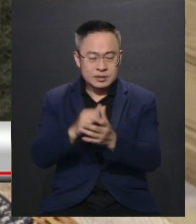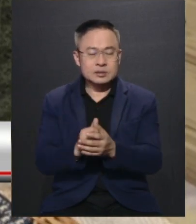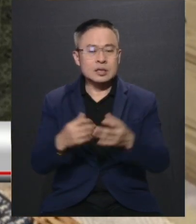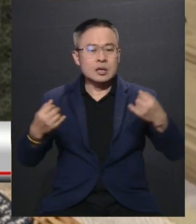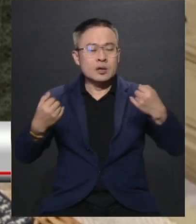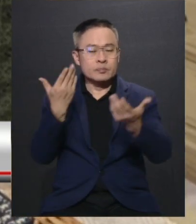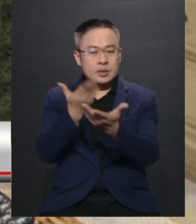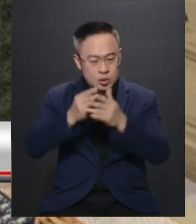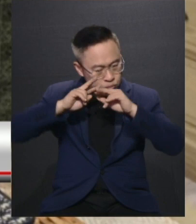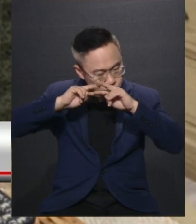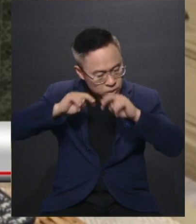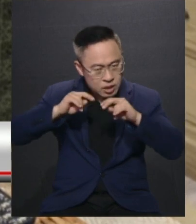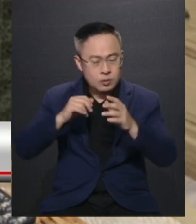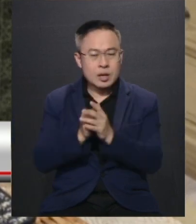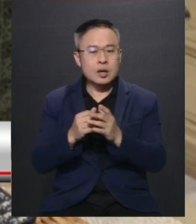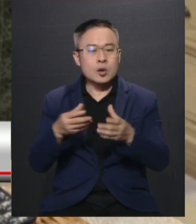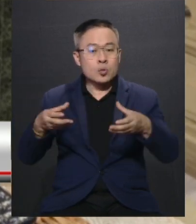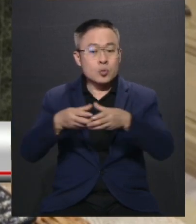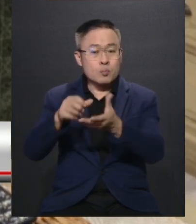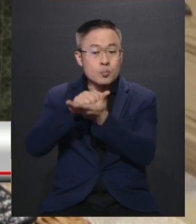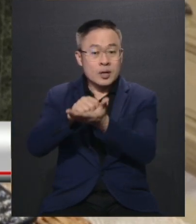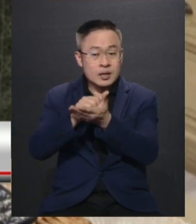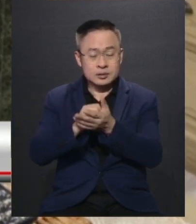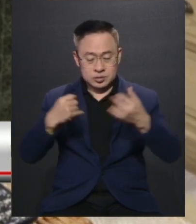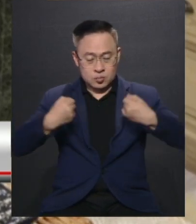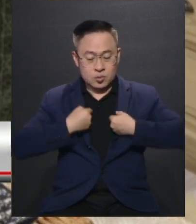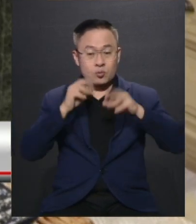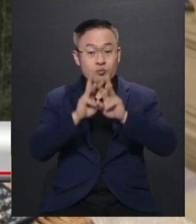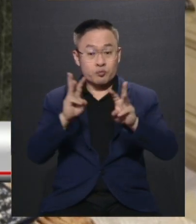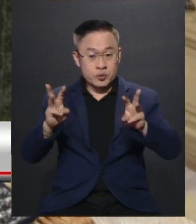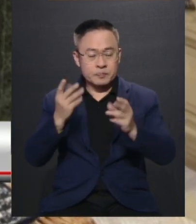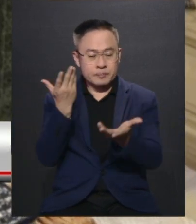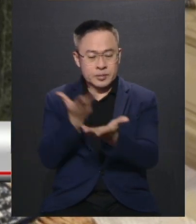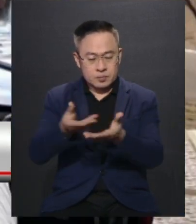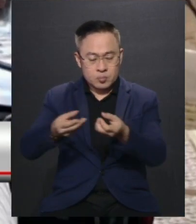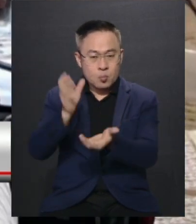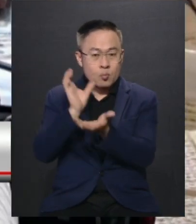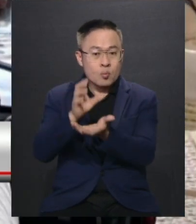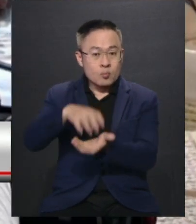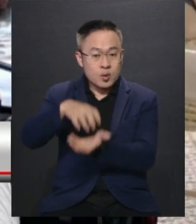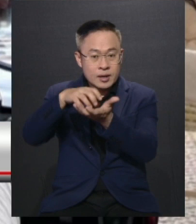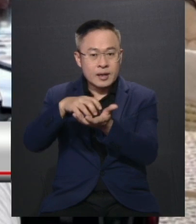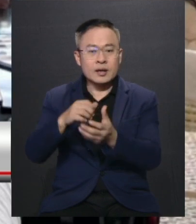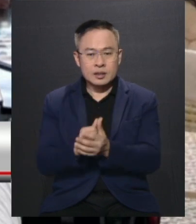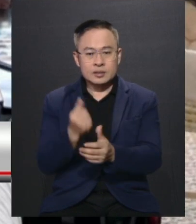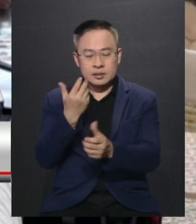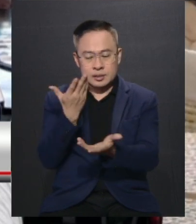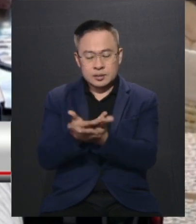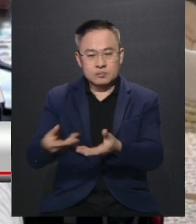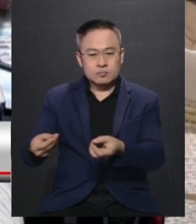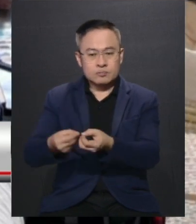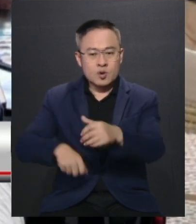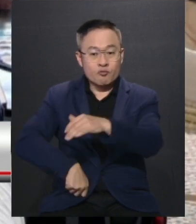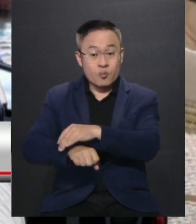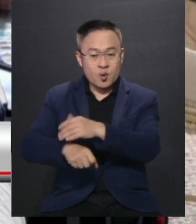หลังจากที่มีการสืบสวนพบว่ากลุ่มผู้ให้บริการเครือข่ายเว็บพนันเว็บนี้ได้ลักลอบให้บริการพนันฟุตบอลไพ่บาค